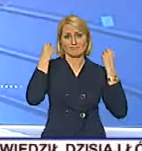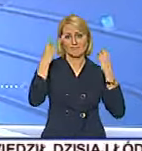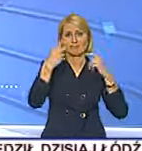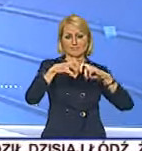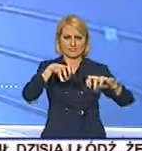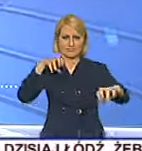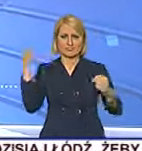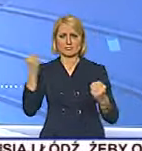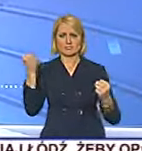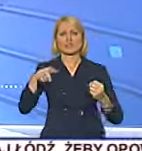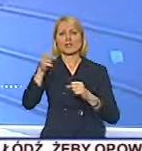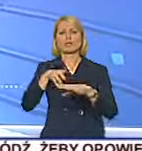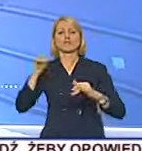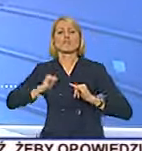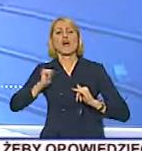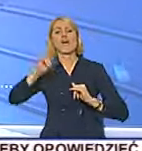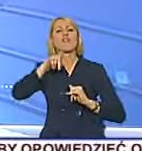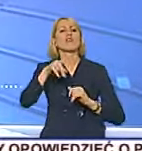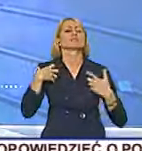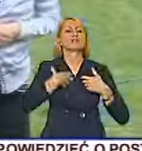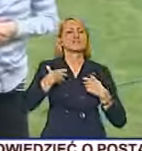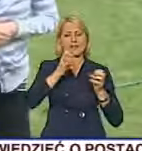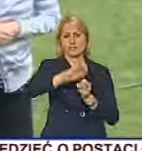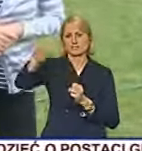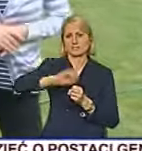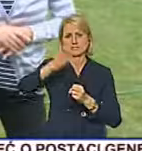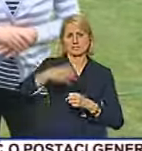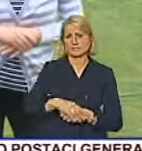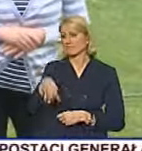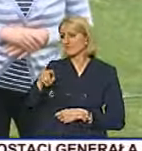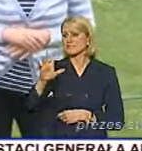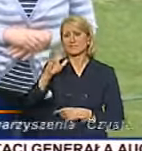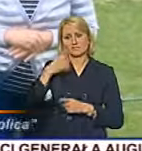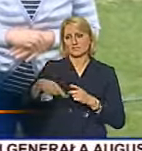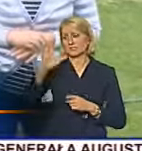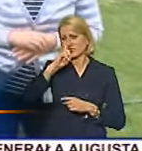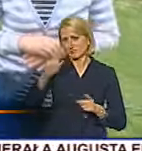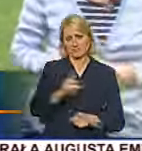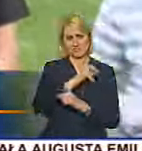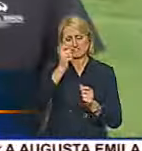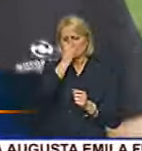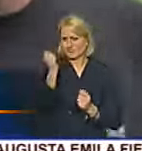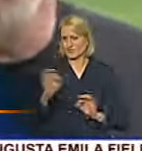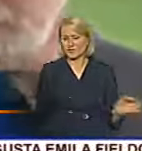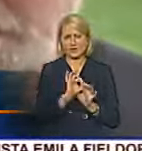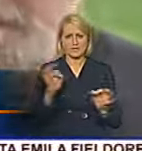na rozładunek trzody chlewnej. Katarzyna Radzimirska. To grozi katastrofą ekologiczną, jakąś